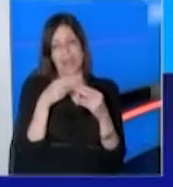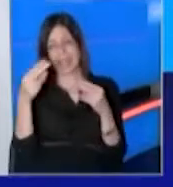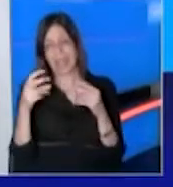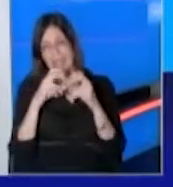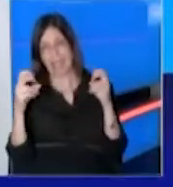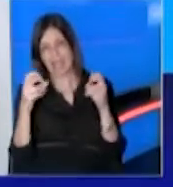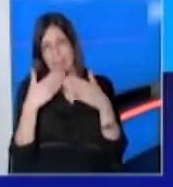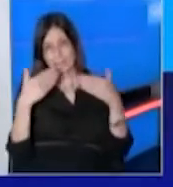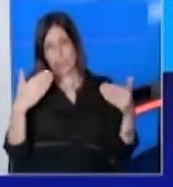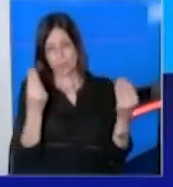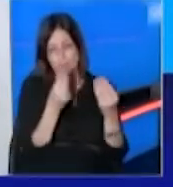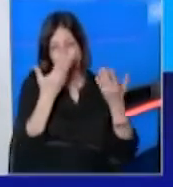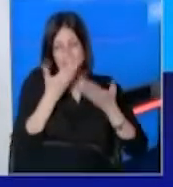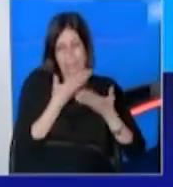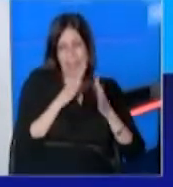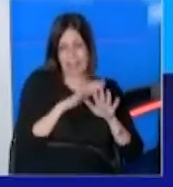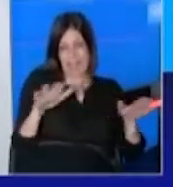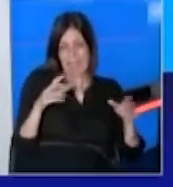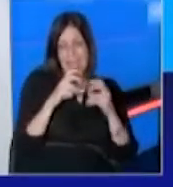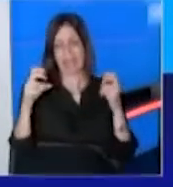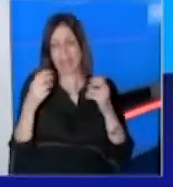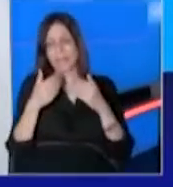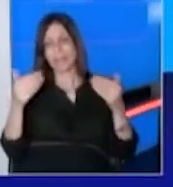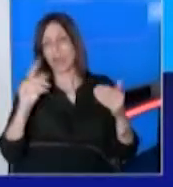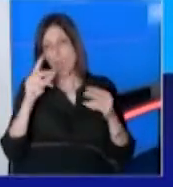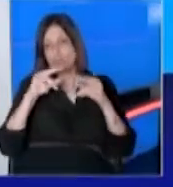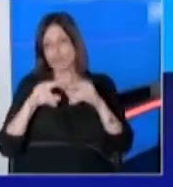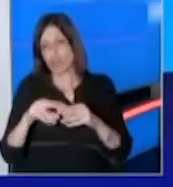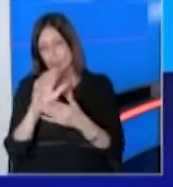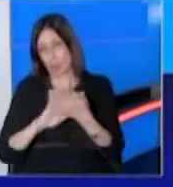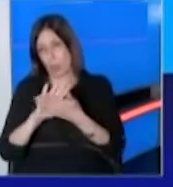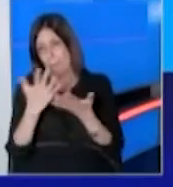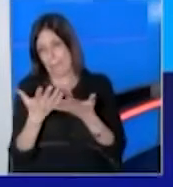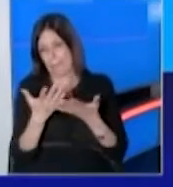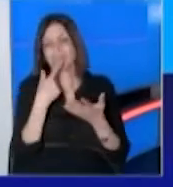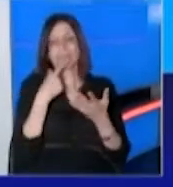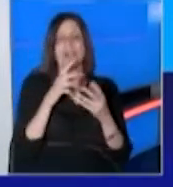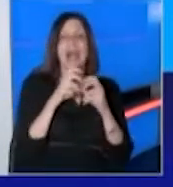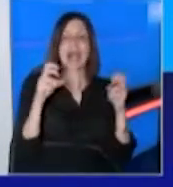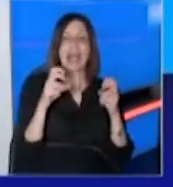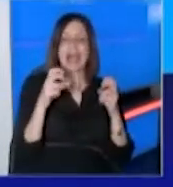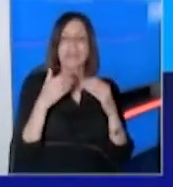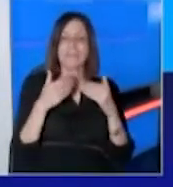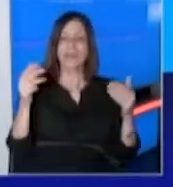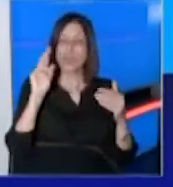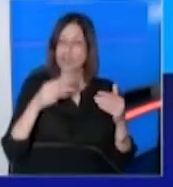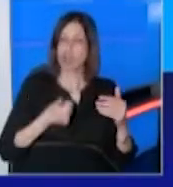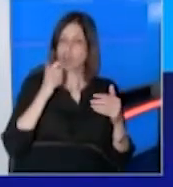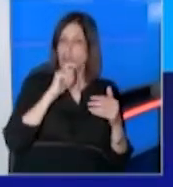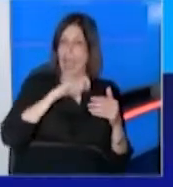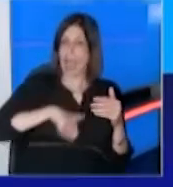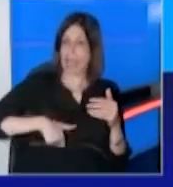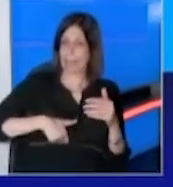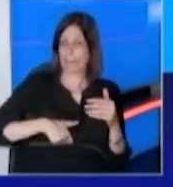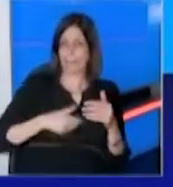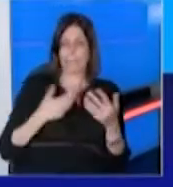מישהו מקבל את הקרקע, להערת פיתוח לא יישאר. נכון. אז רגע, שנייה, אבל... לעיירות פיתוח יש ראשי ערים. למה הם או איך